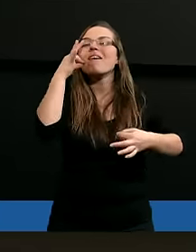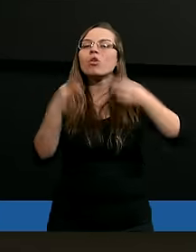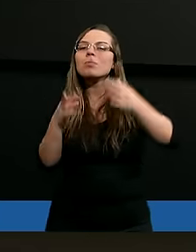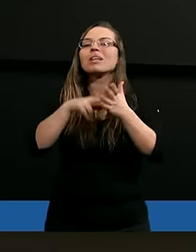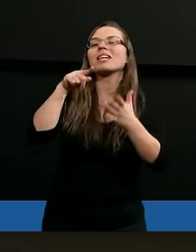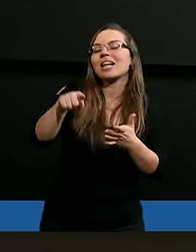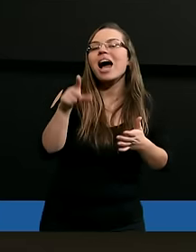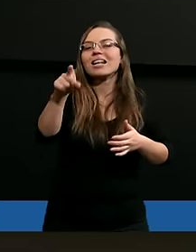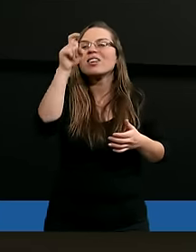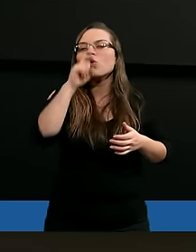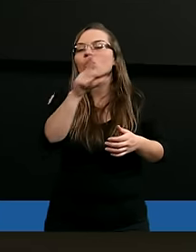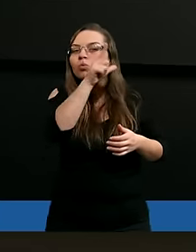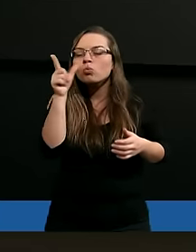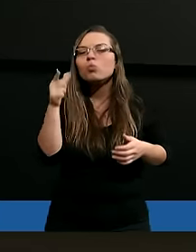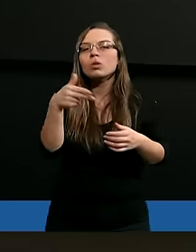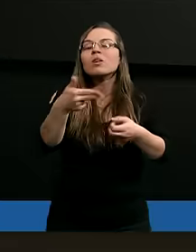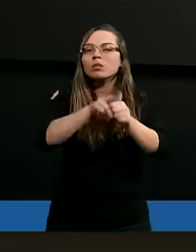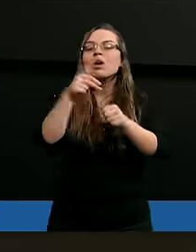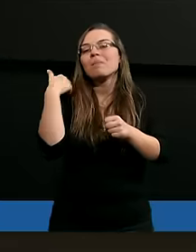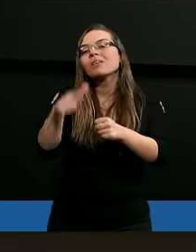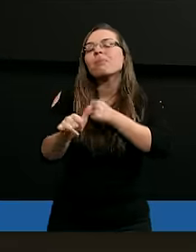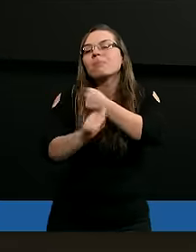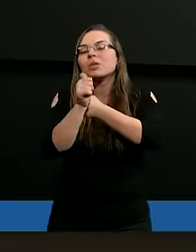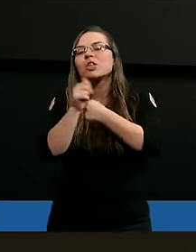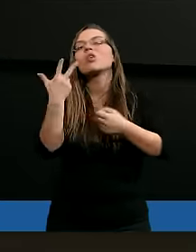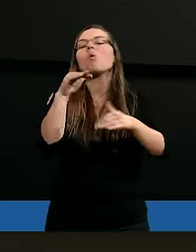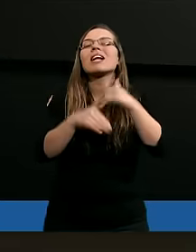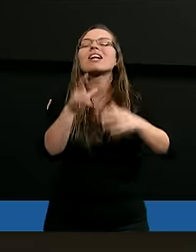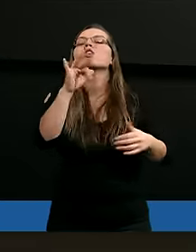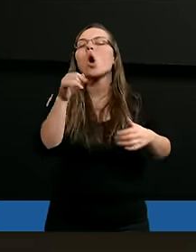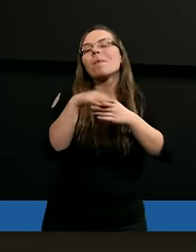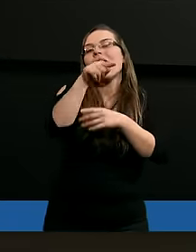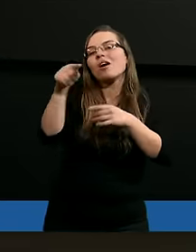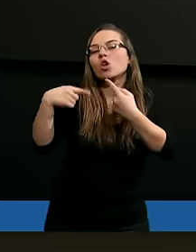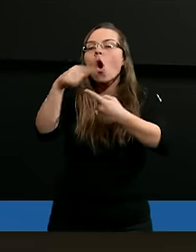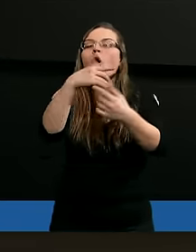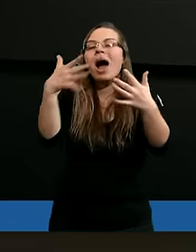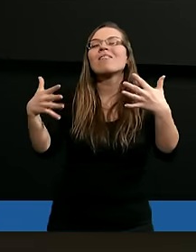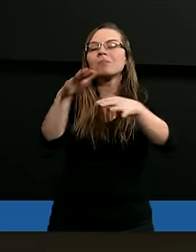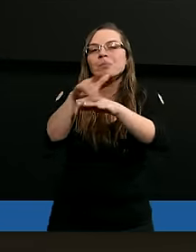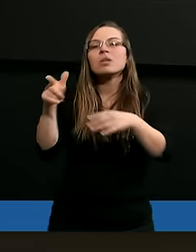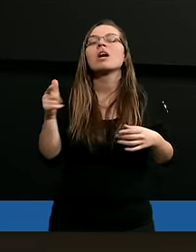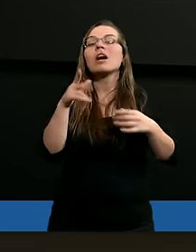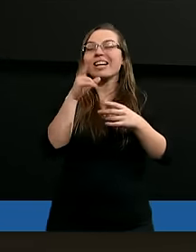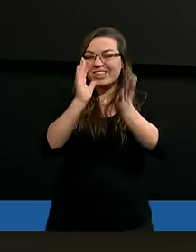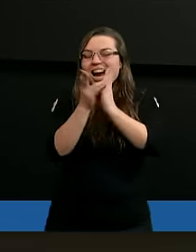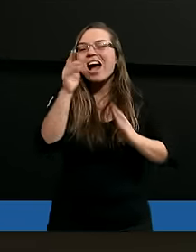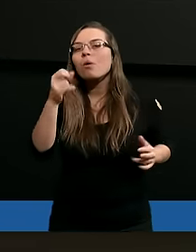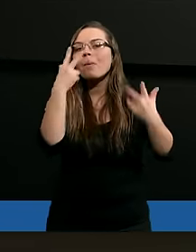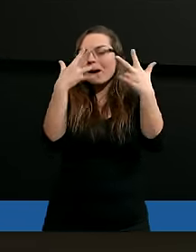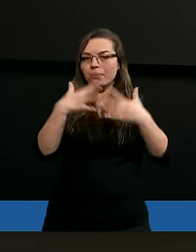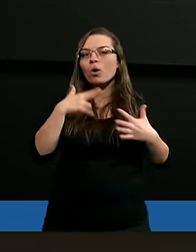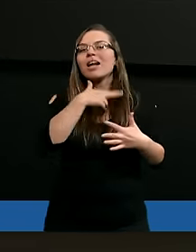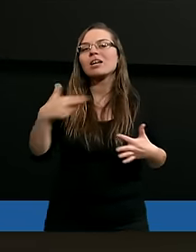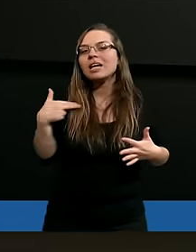wątpliwości, nasłał złych ludzi, którzy też byli przyczyną nieszczęść Hioba. Czyli Księga Hioba pokazuje nam, że